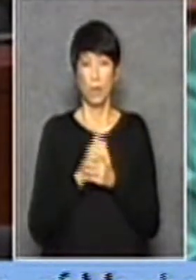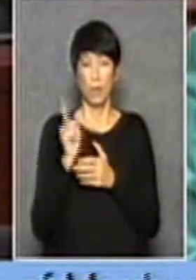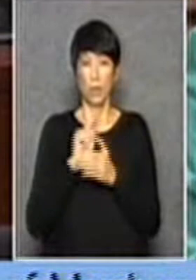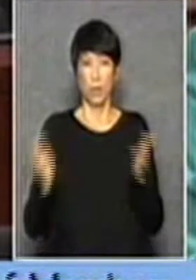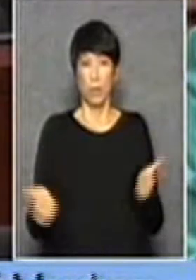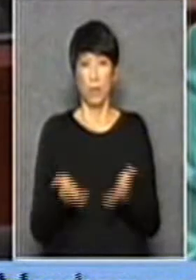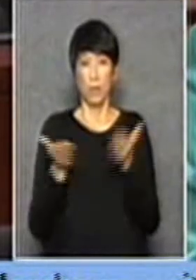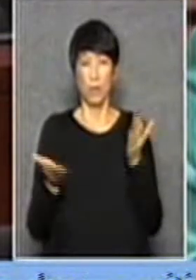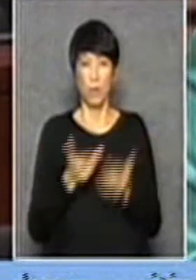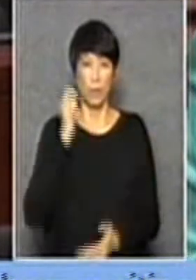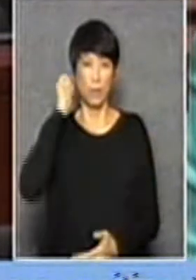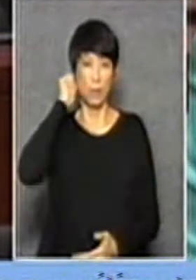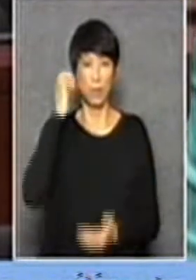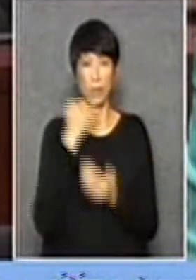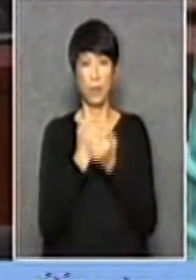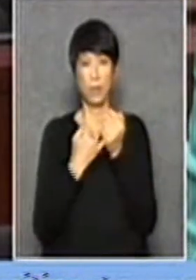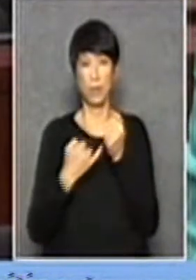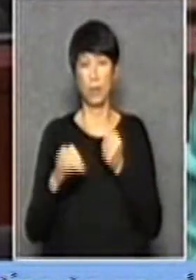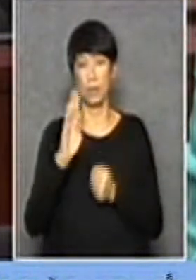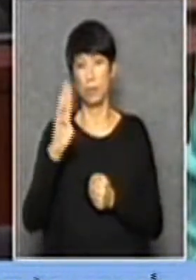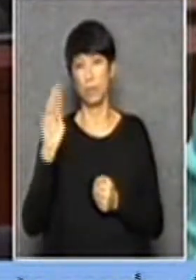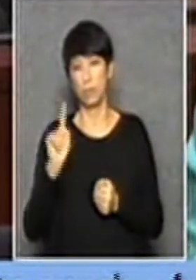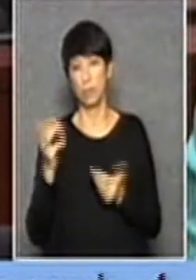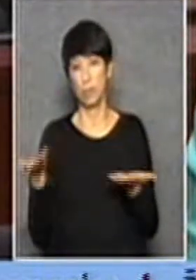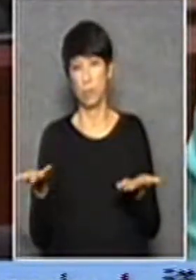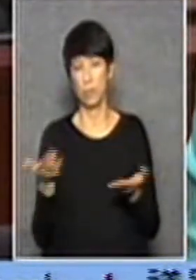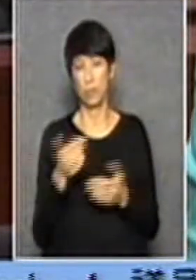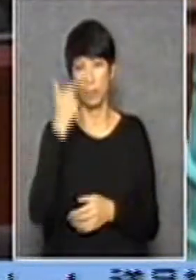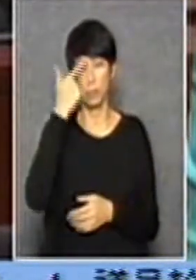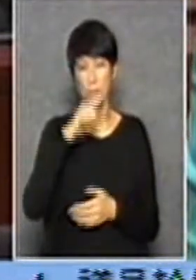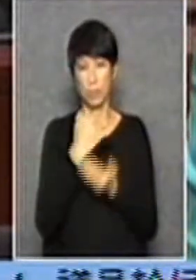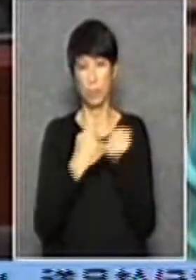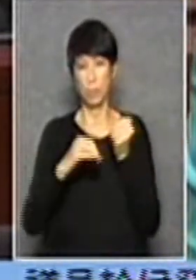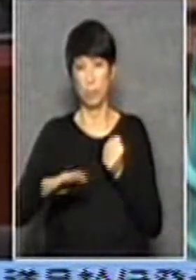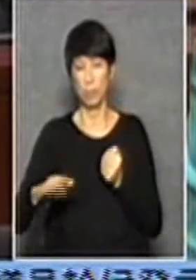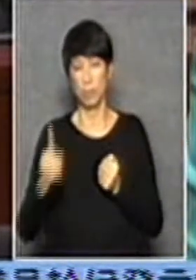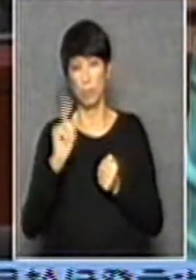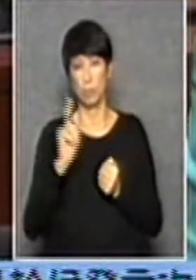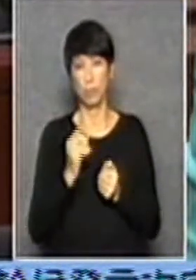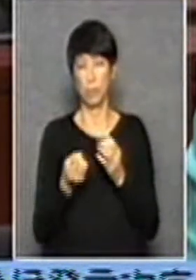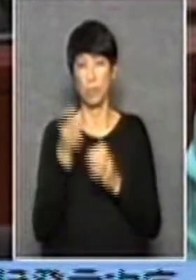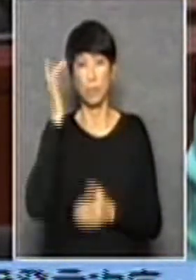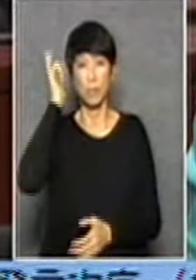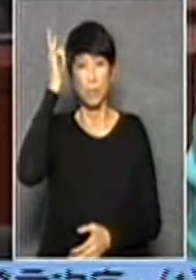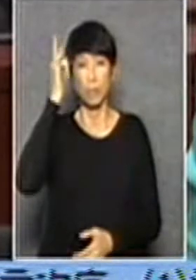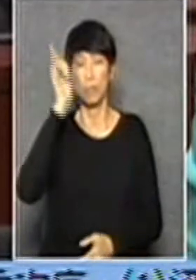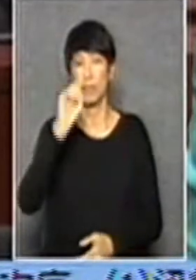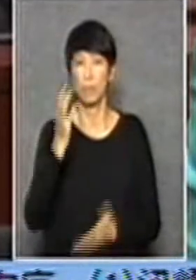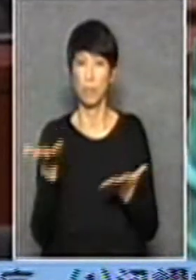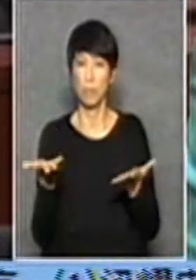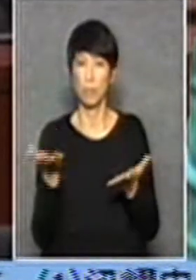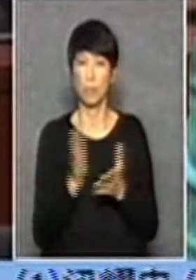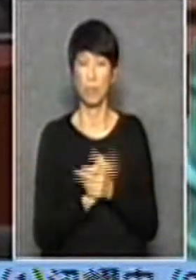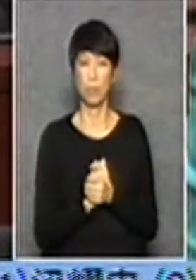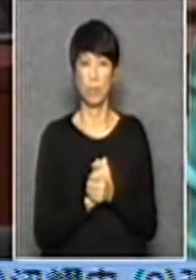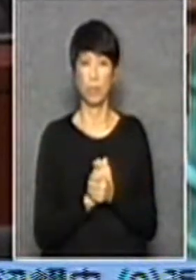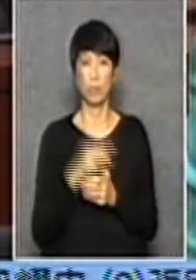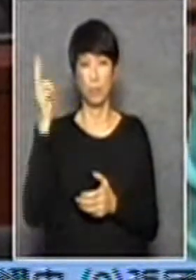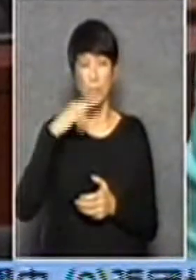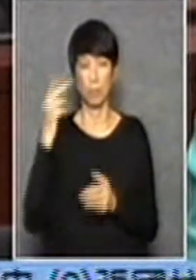婦女生育呢？我們怎樣可以為新一代燃點希望呢？我最近經常有跟朋